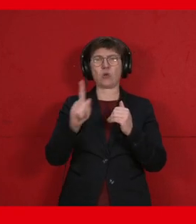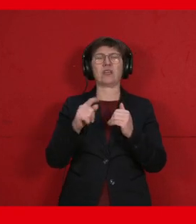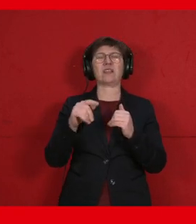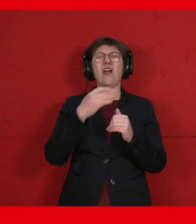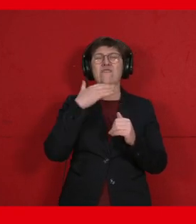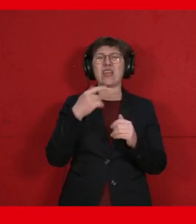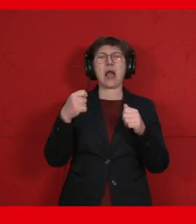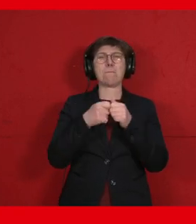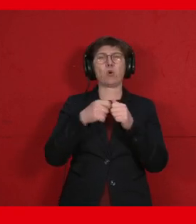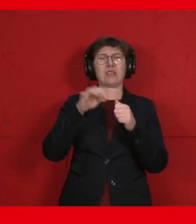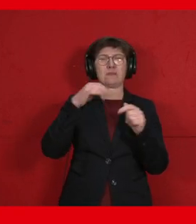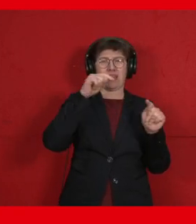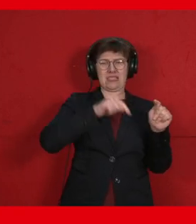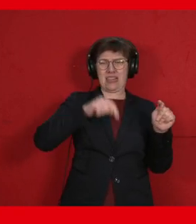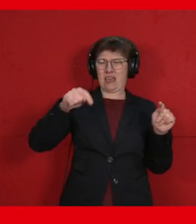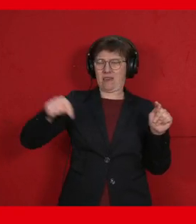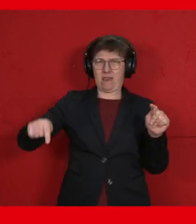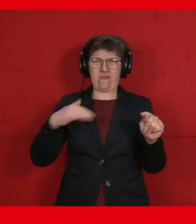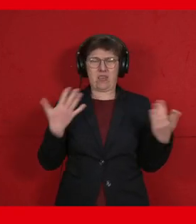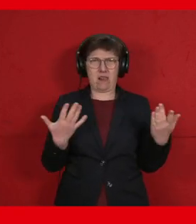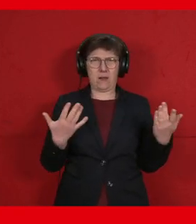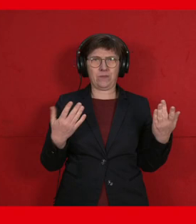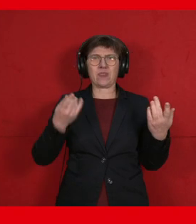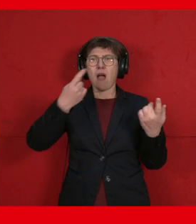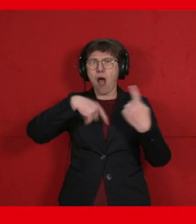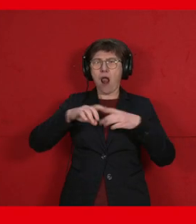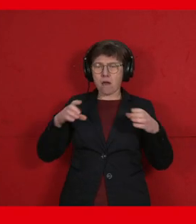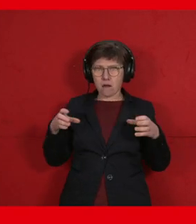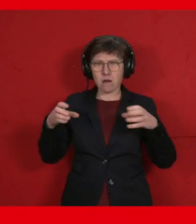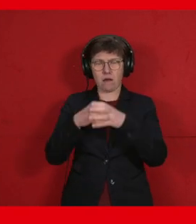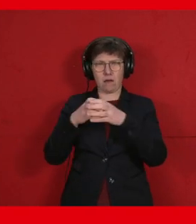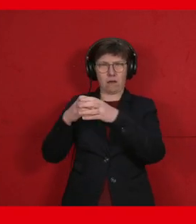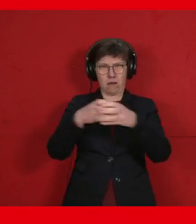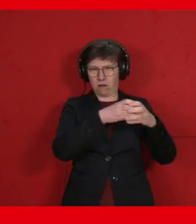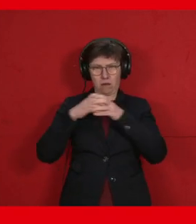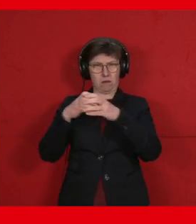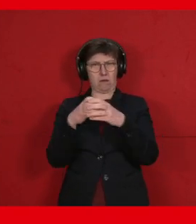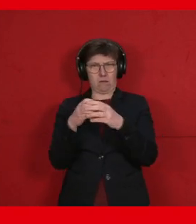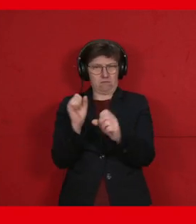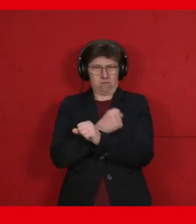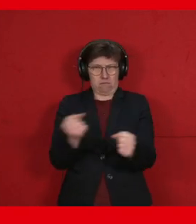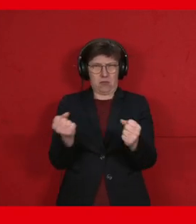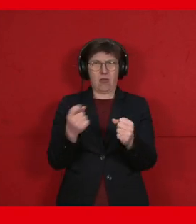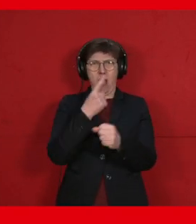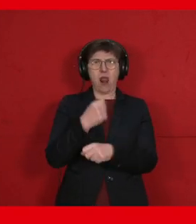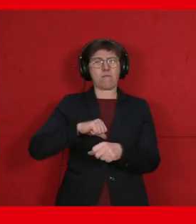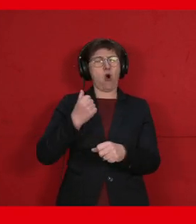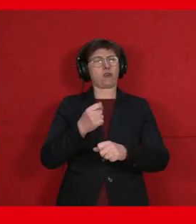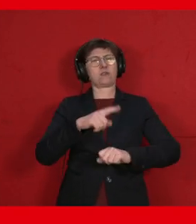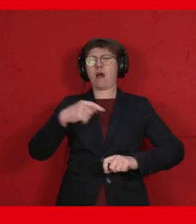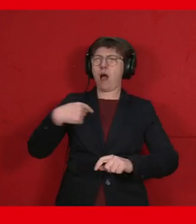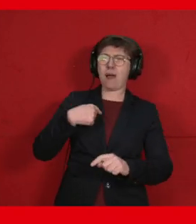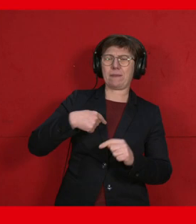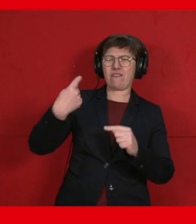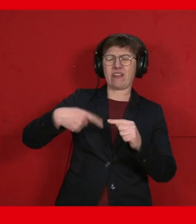ist, viele Bundesministerien. Und wenn nicht alle an der gleichen Sache arbeiten. Mhm. Wenn nicht jeder morgens aufwacht und sagt,